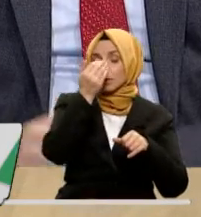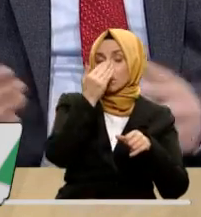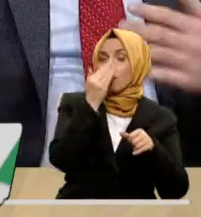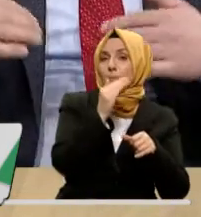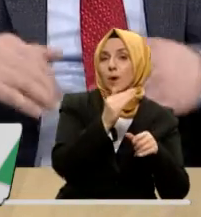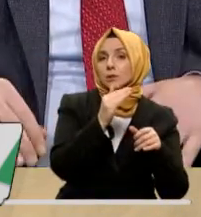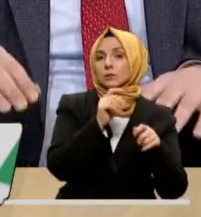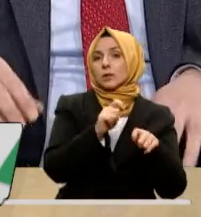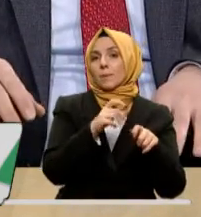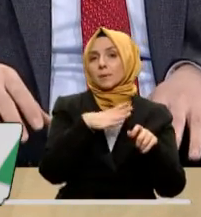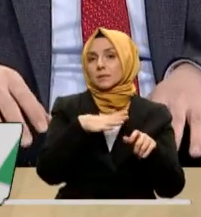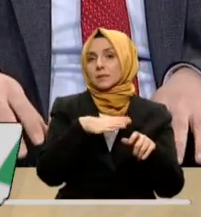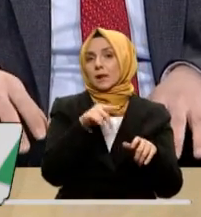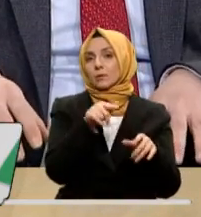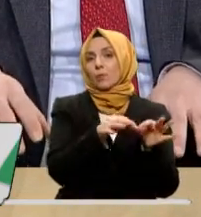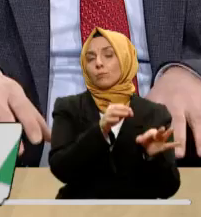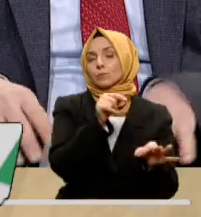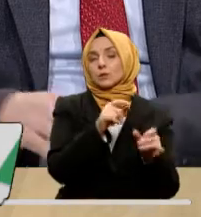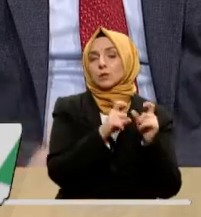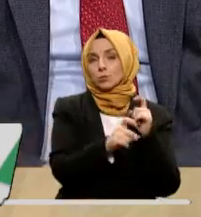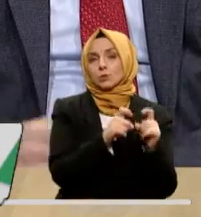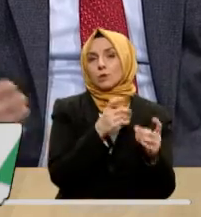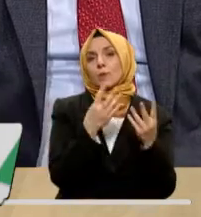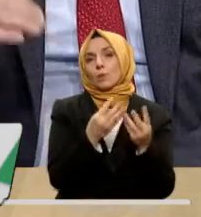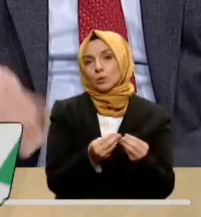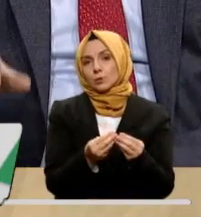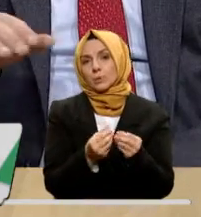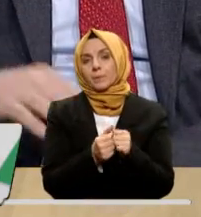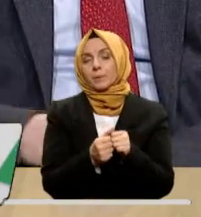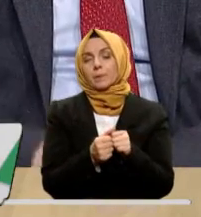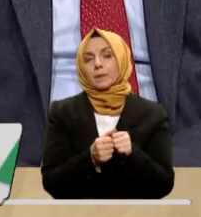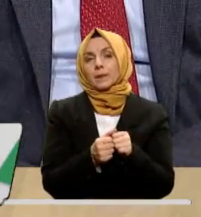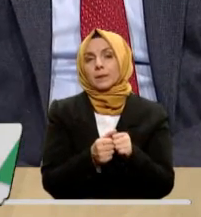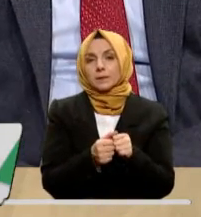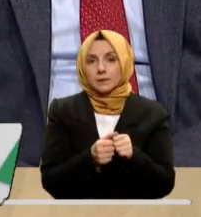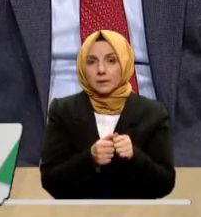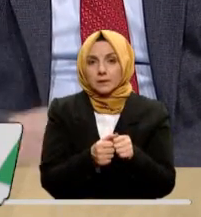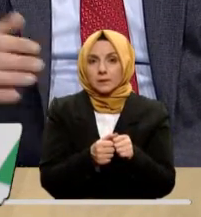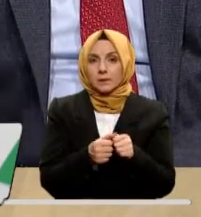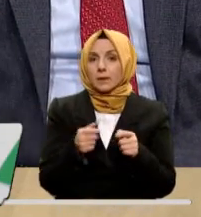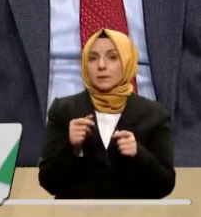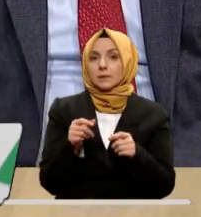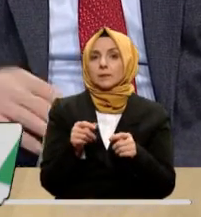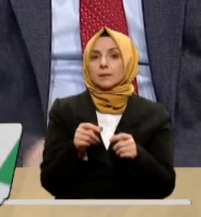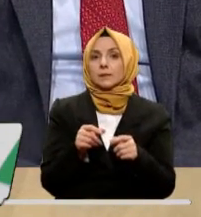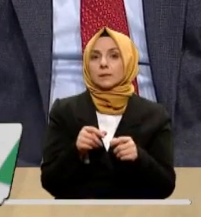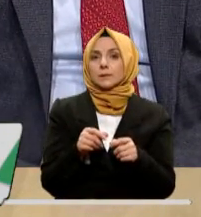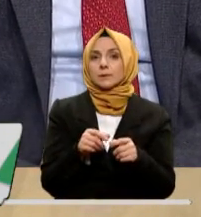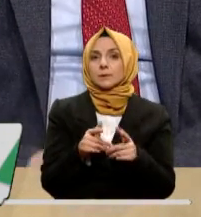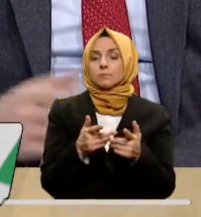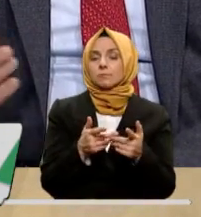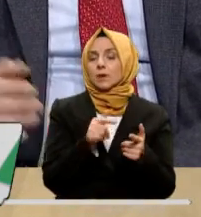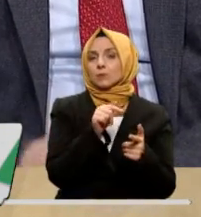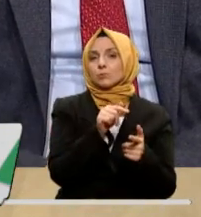ya bağışı mızın sağlığına yönelik yönelik bazı durumlar olabilir alıcıdan